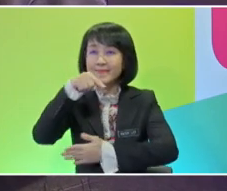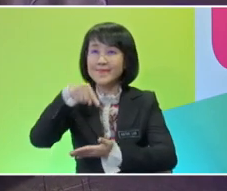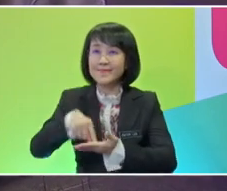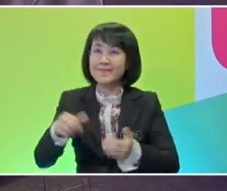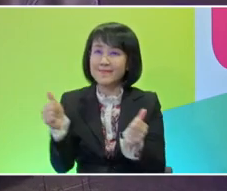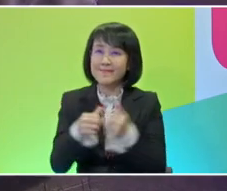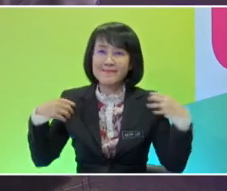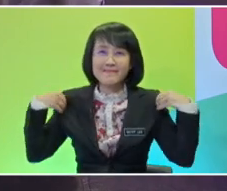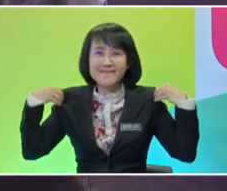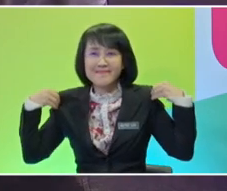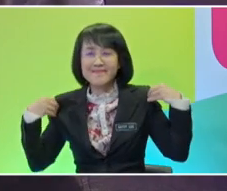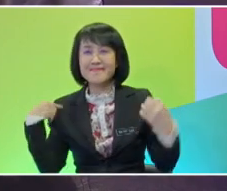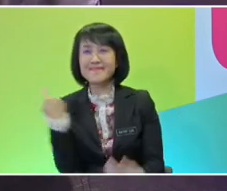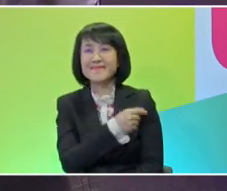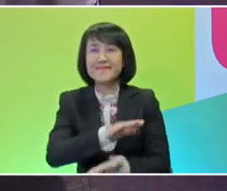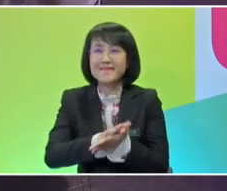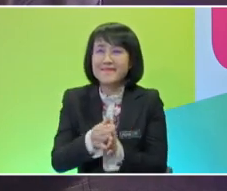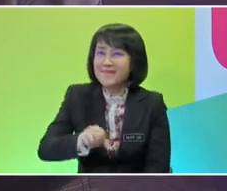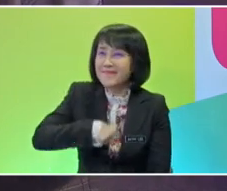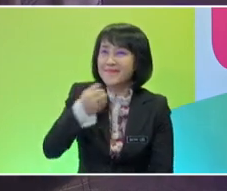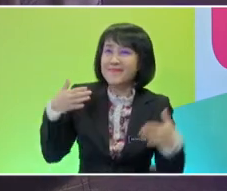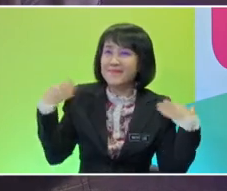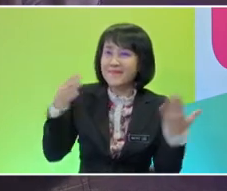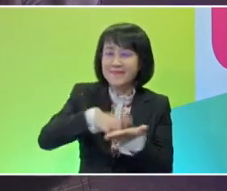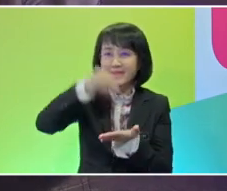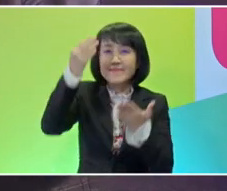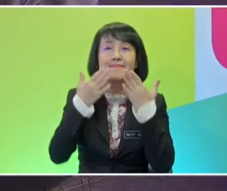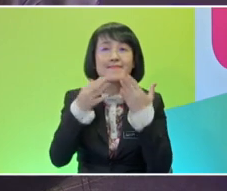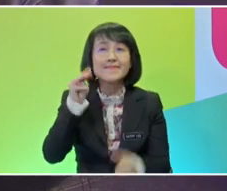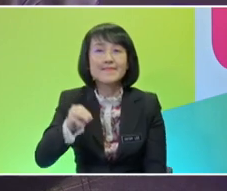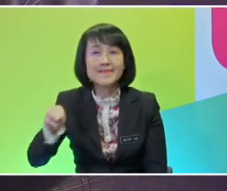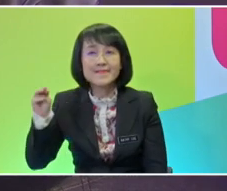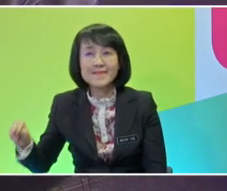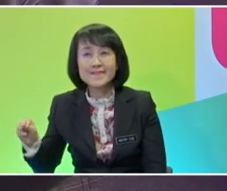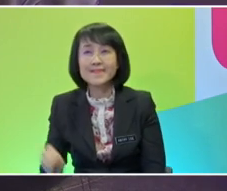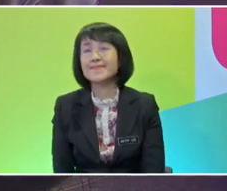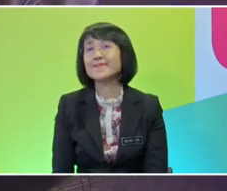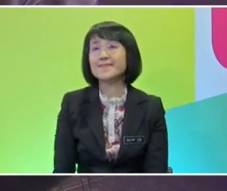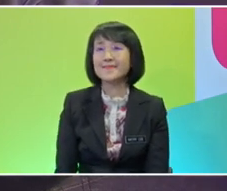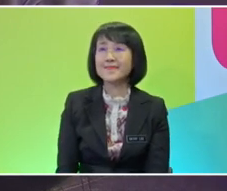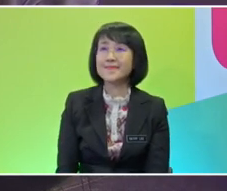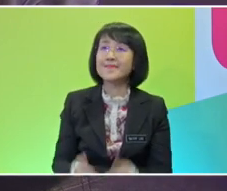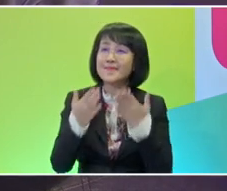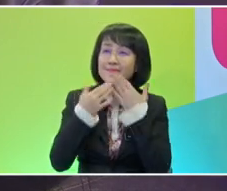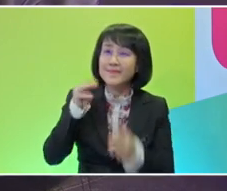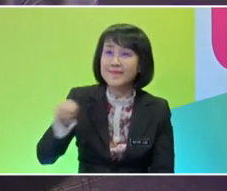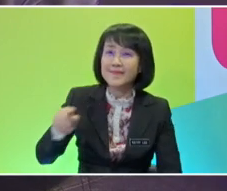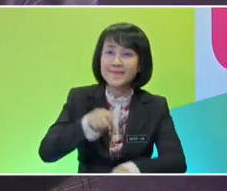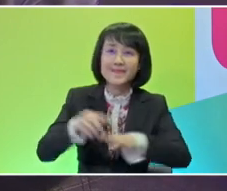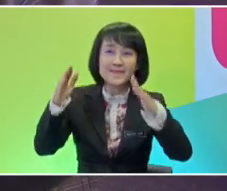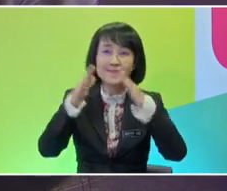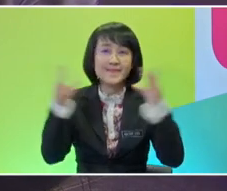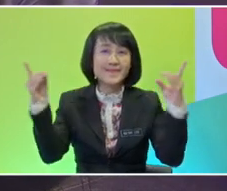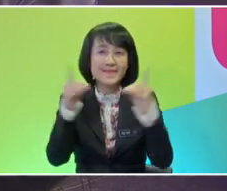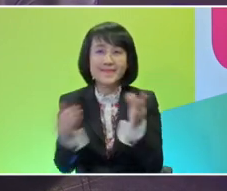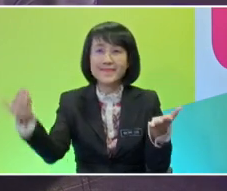Guys kita jadi rasa seruno nah belajar kan Jadi terima kasih kepada murid-murid di atas kalian dan juga terima kasih yang murid-murid yang berada di rumah dan Rizky kita jumpa